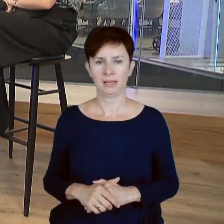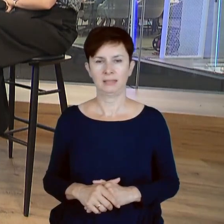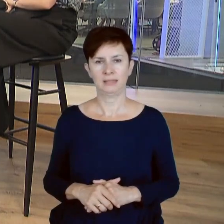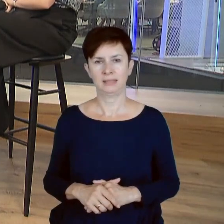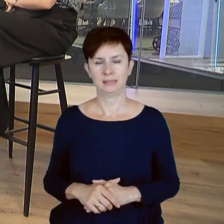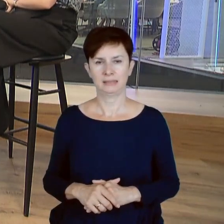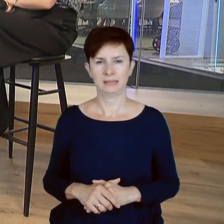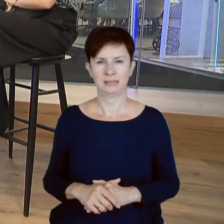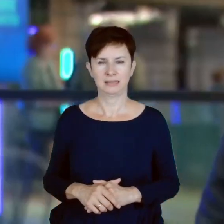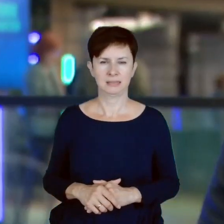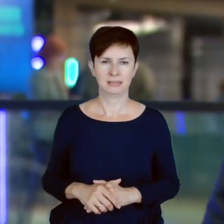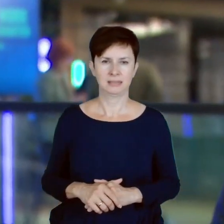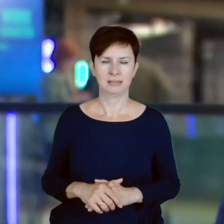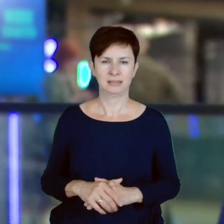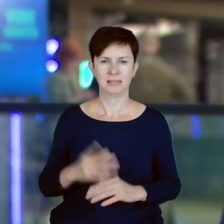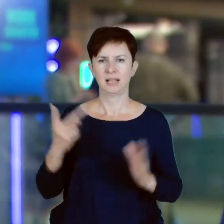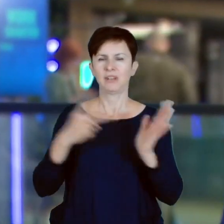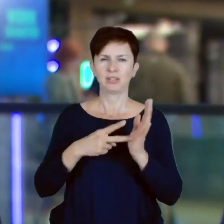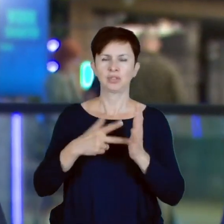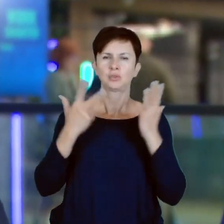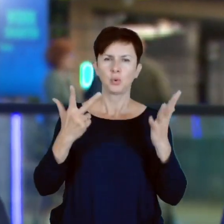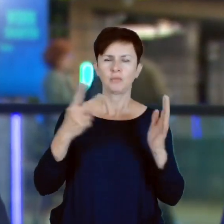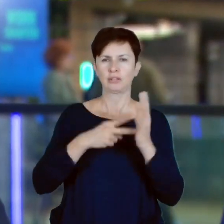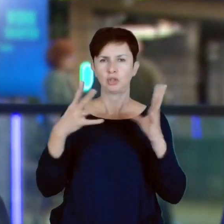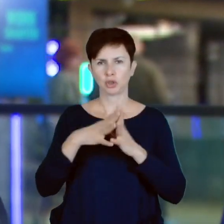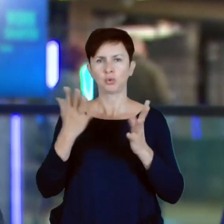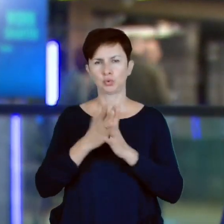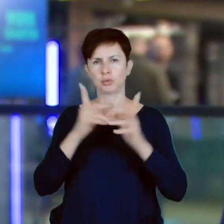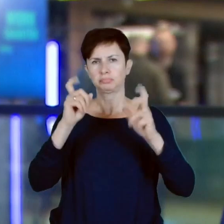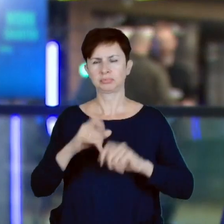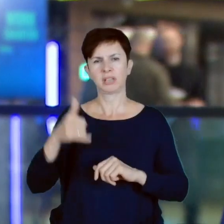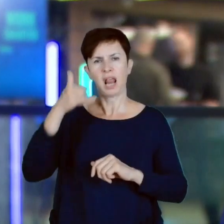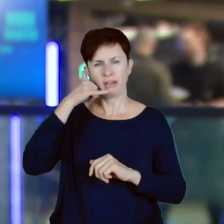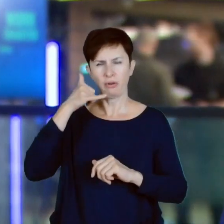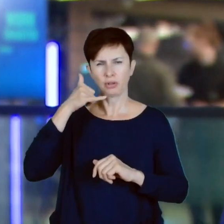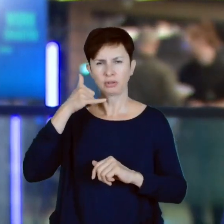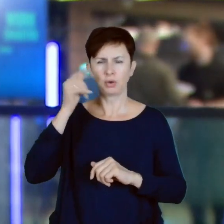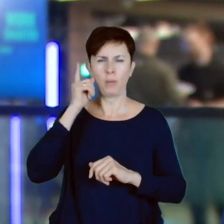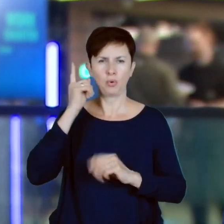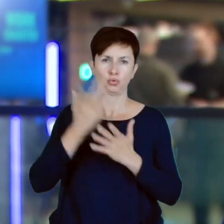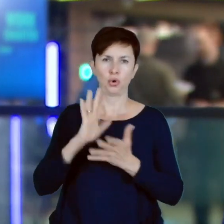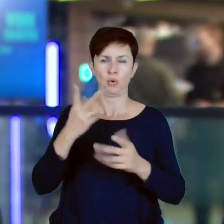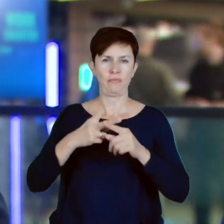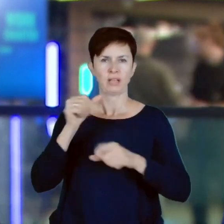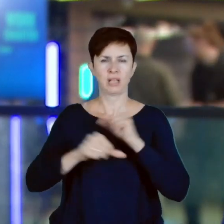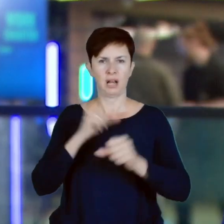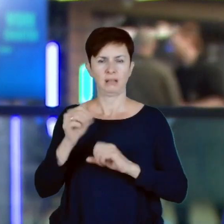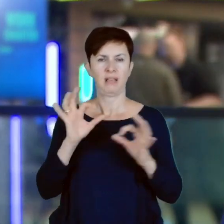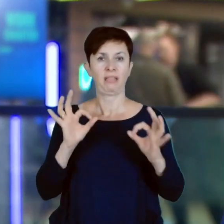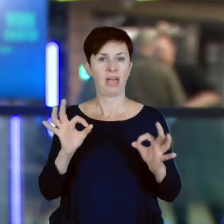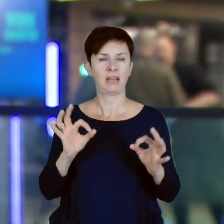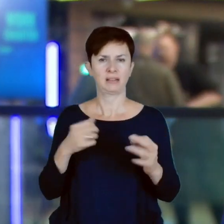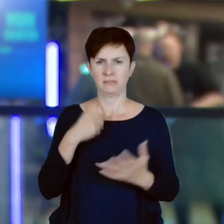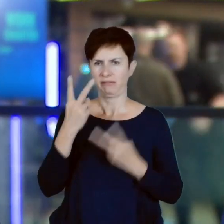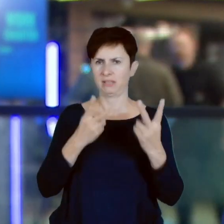powiedzmy 2008-2010 są już z nami, czyli prawie dwie dekady, ale jednak dochodzimy do tego miejsca, moim zdaniem, tak jak rozmawiamy